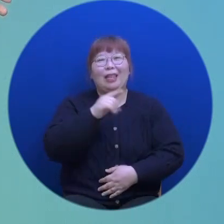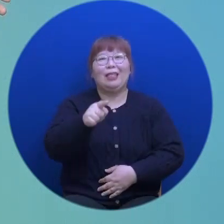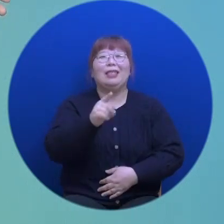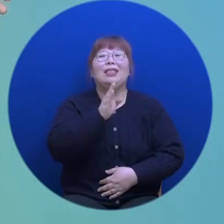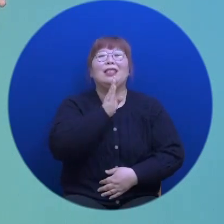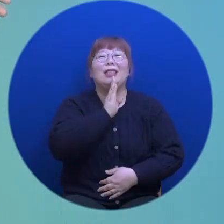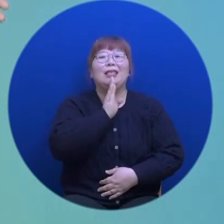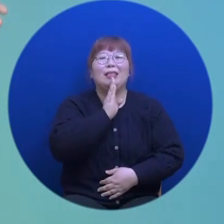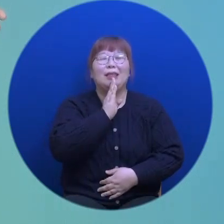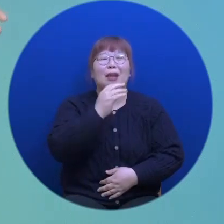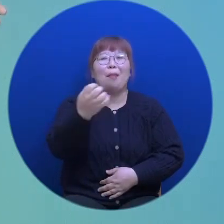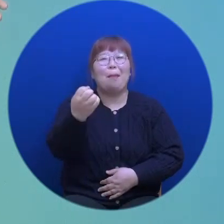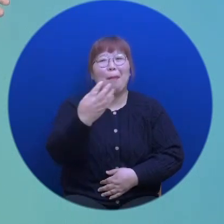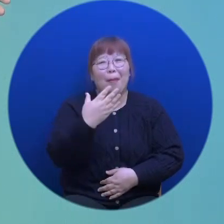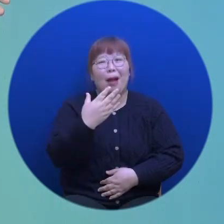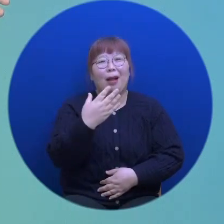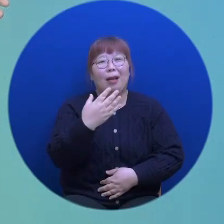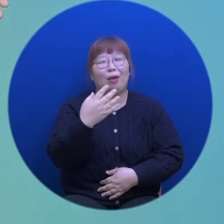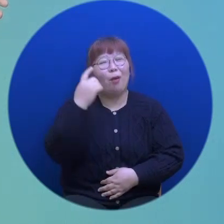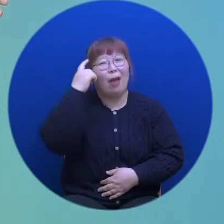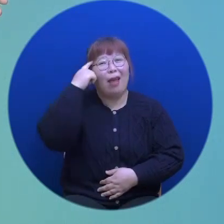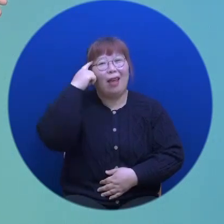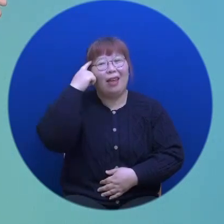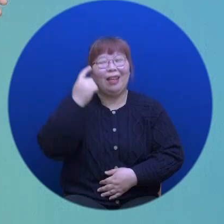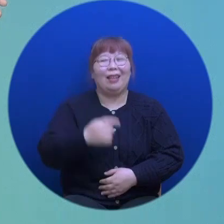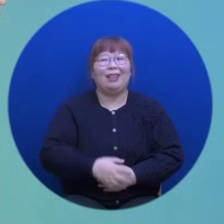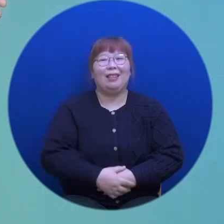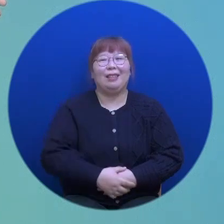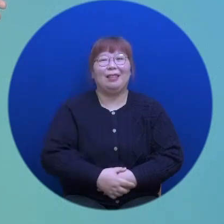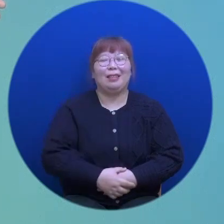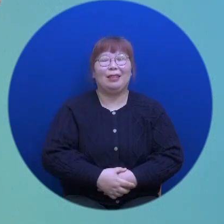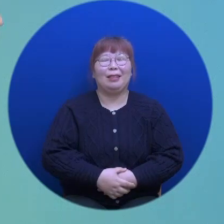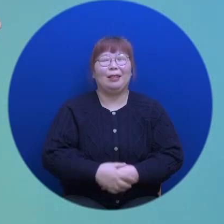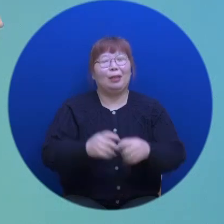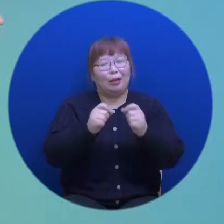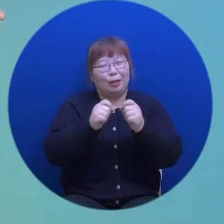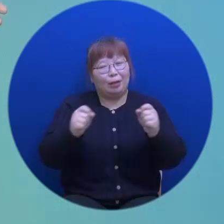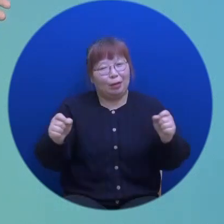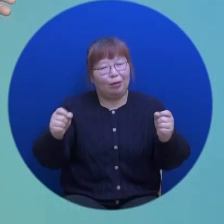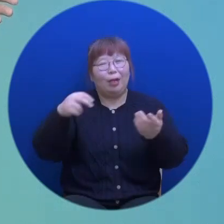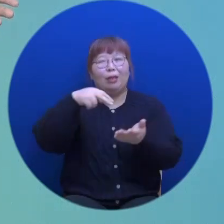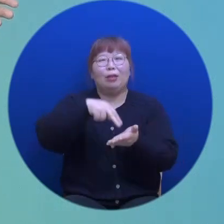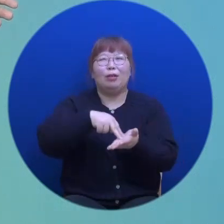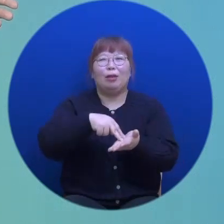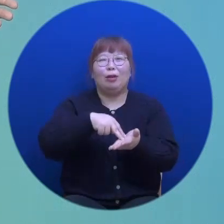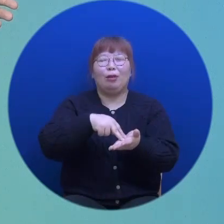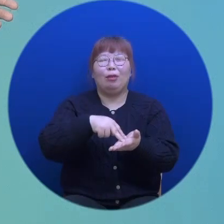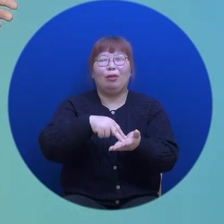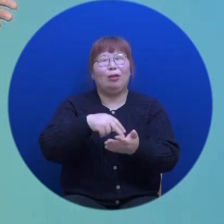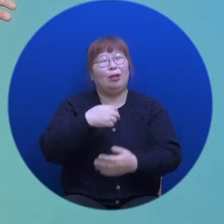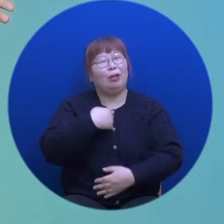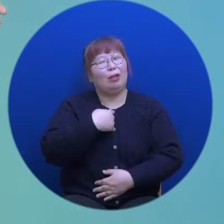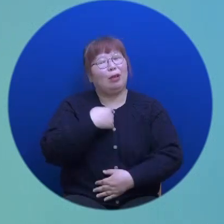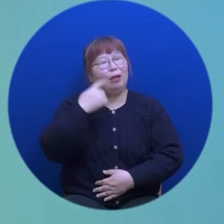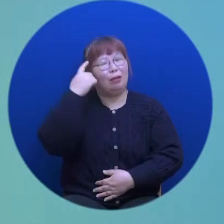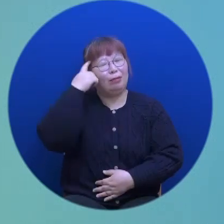사실을 말해야 했을까? 한참을 그냥 서 계셨대요. 내가 뭘 들었나 지금.